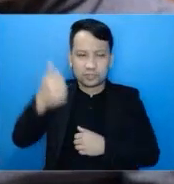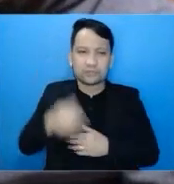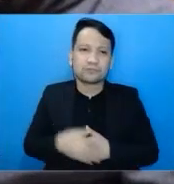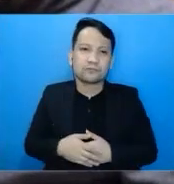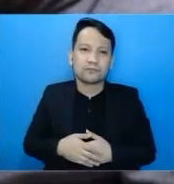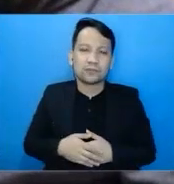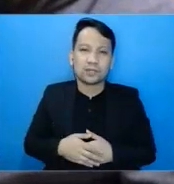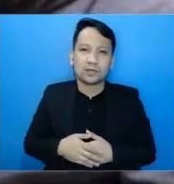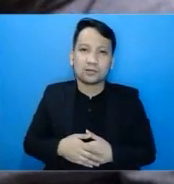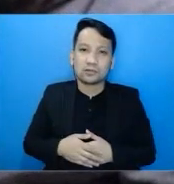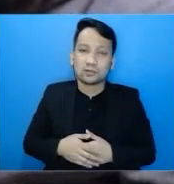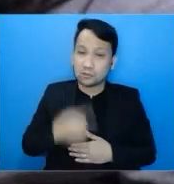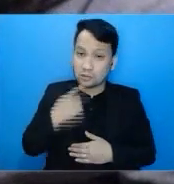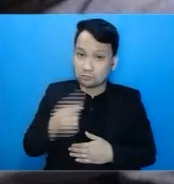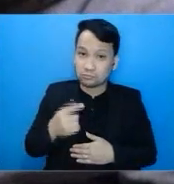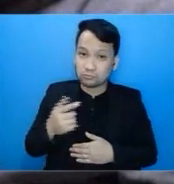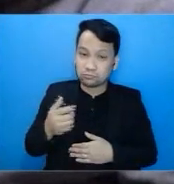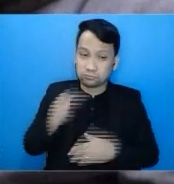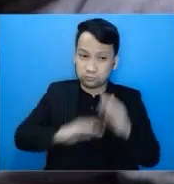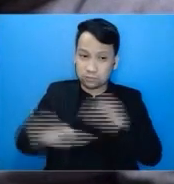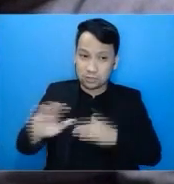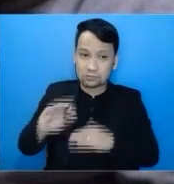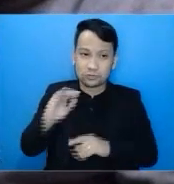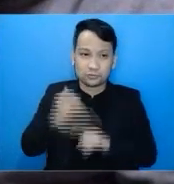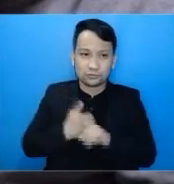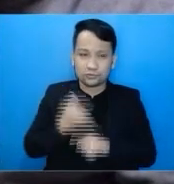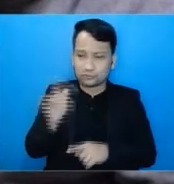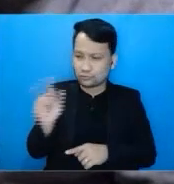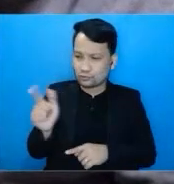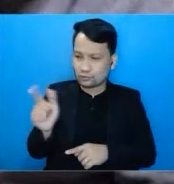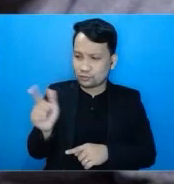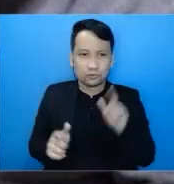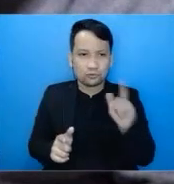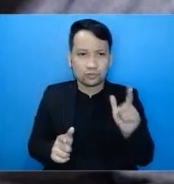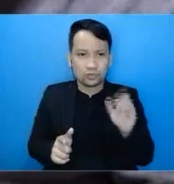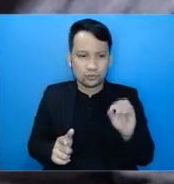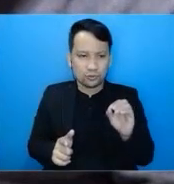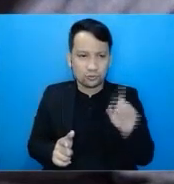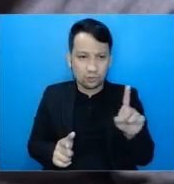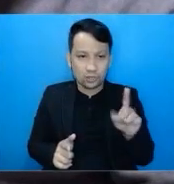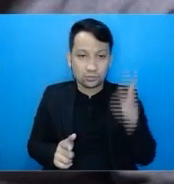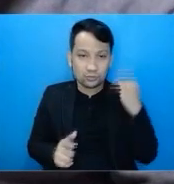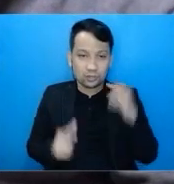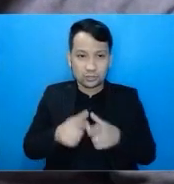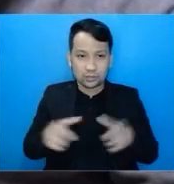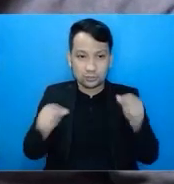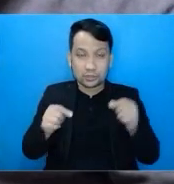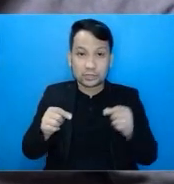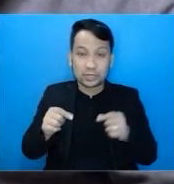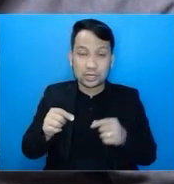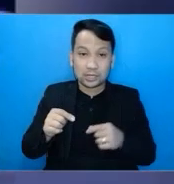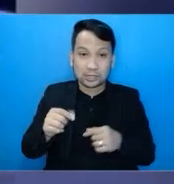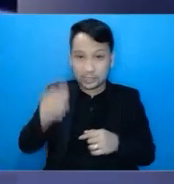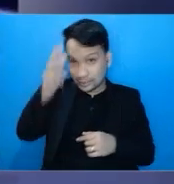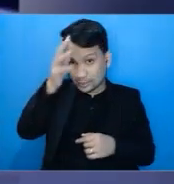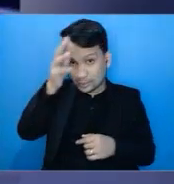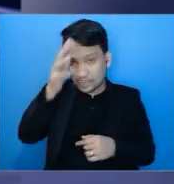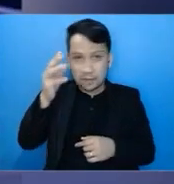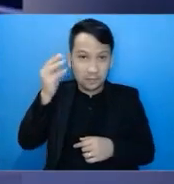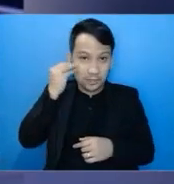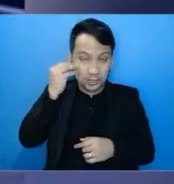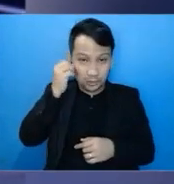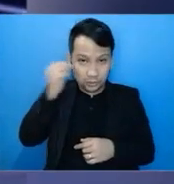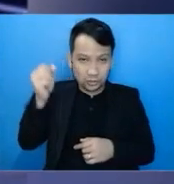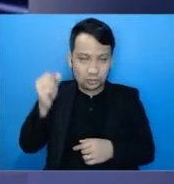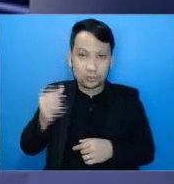si Yuka sa Pilipinas noong June 20, 2001 sa Japanese national niyang tatay na si Masakazu Saso at Bulacan